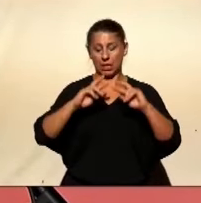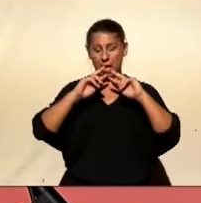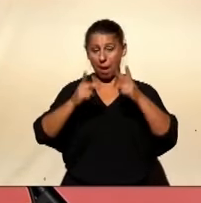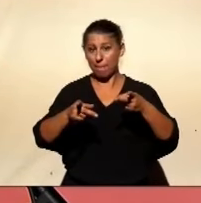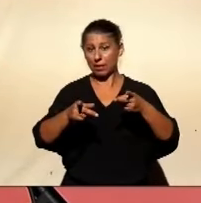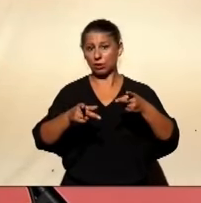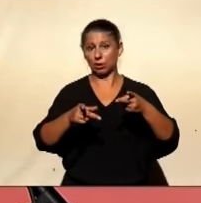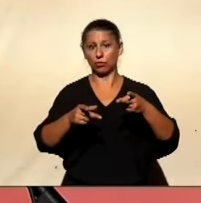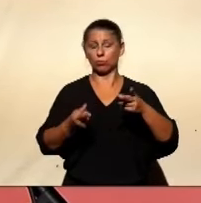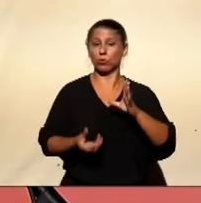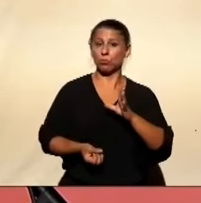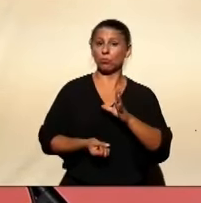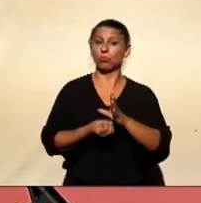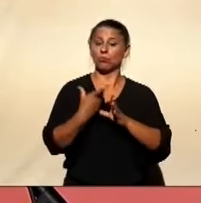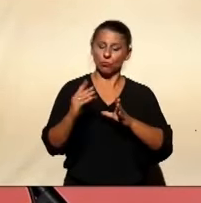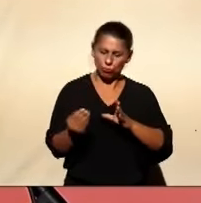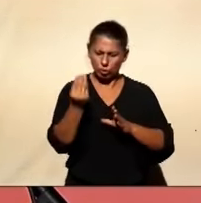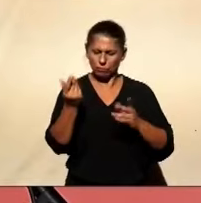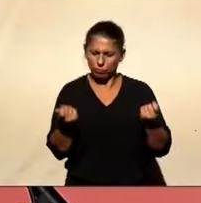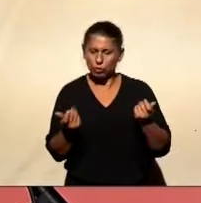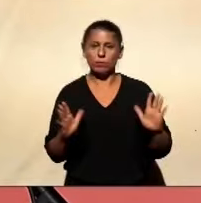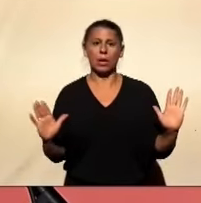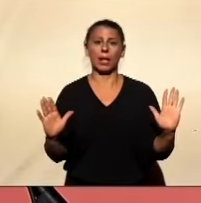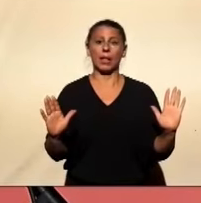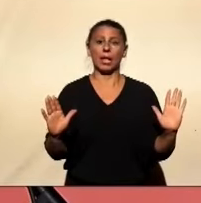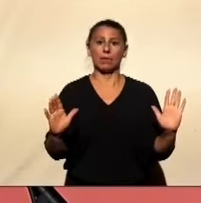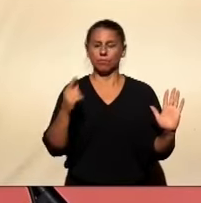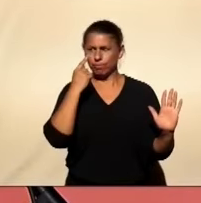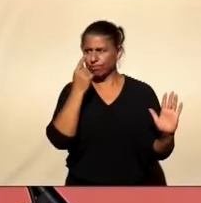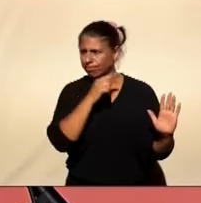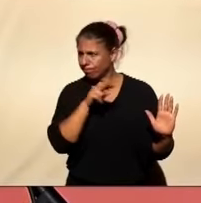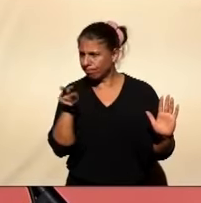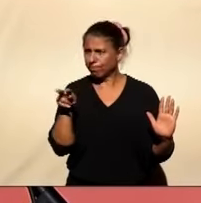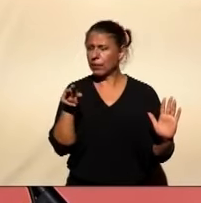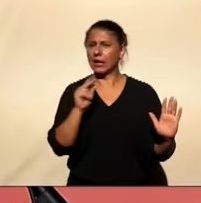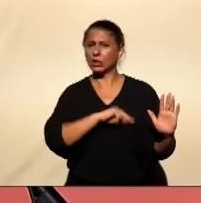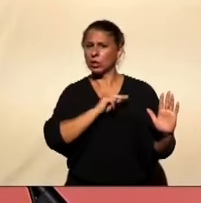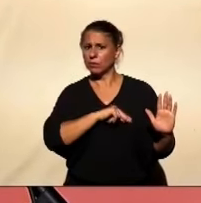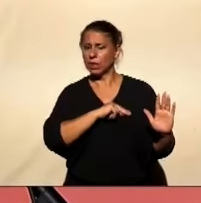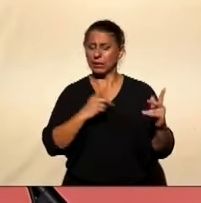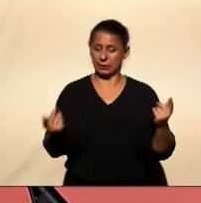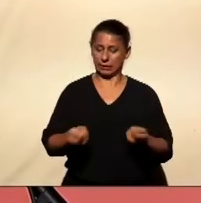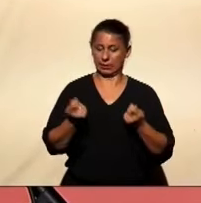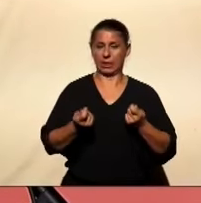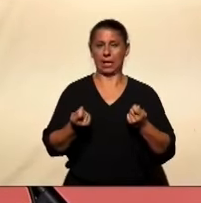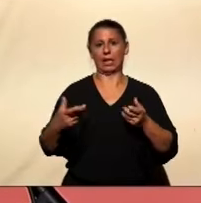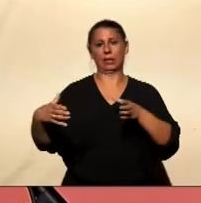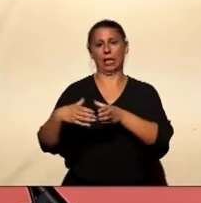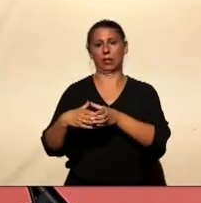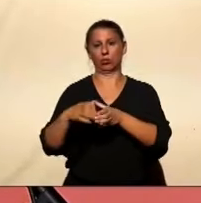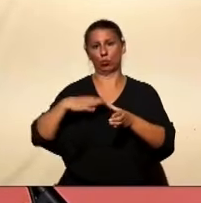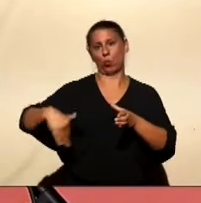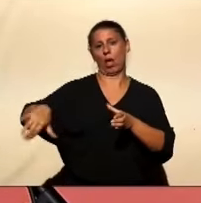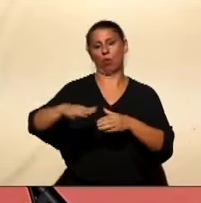απαντήσουμε σε νέα φαινόμενα από την σκοπιά των συμφερόντων της εργατικής τάξης του